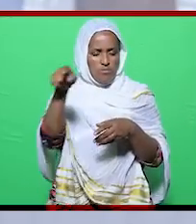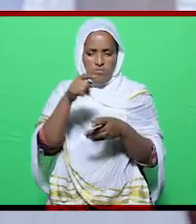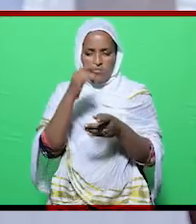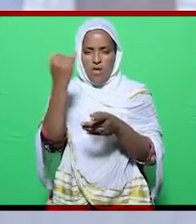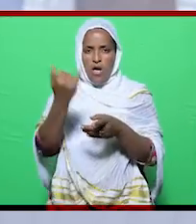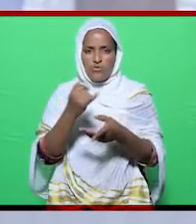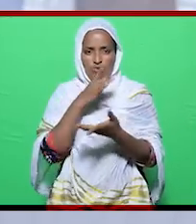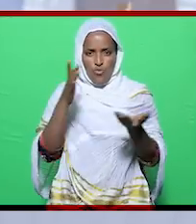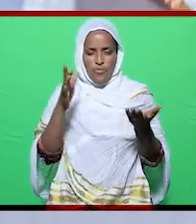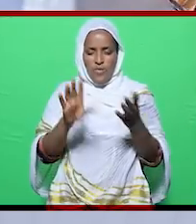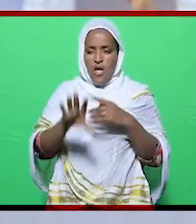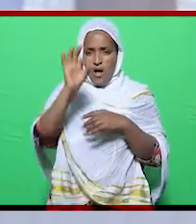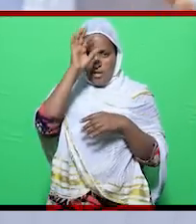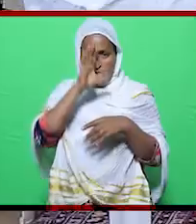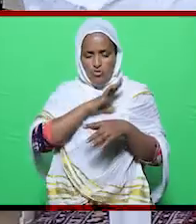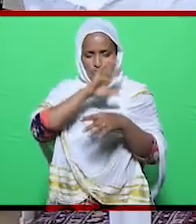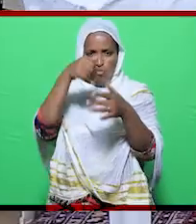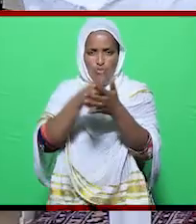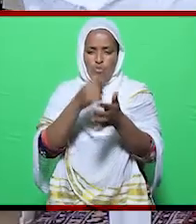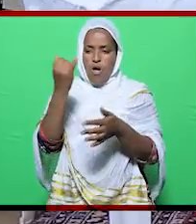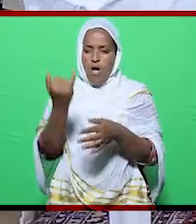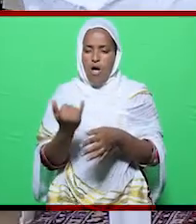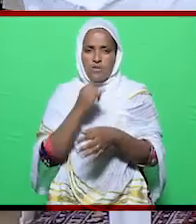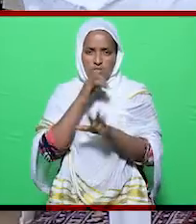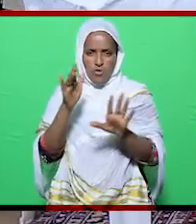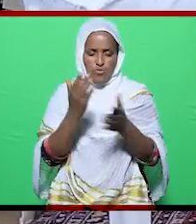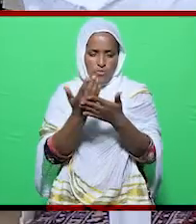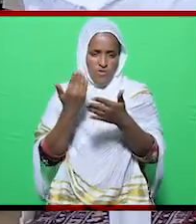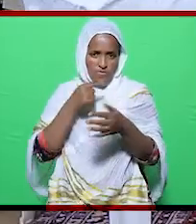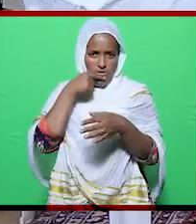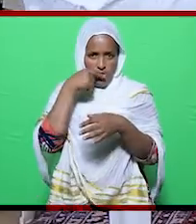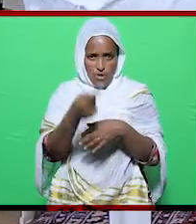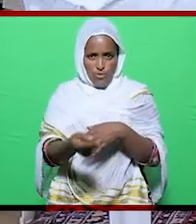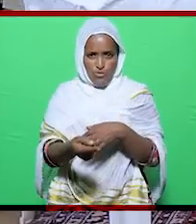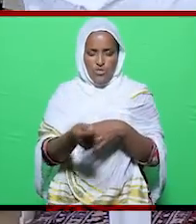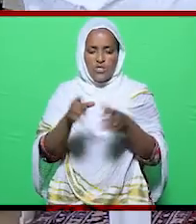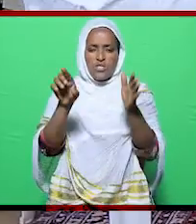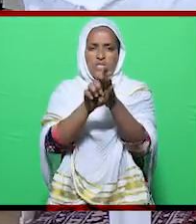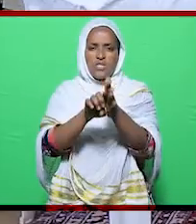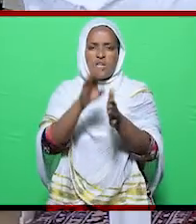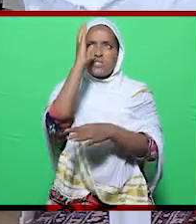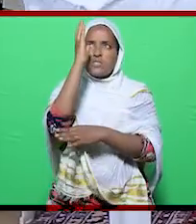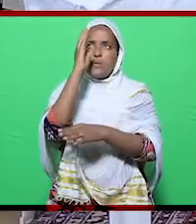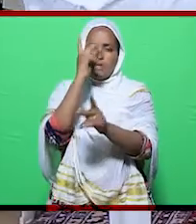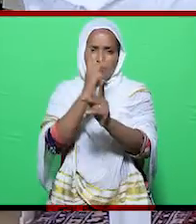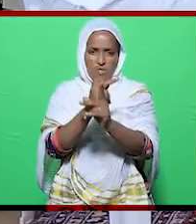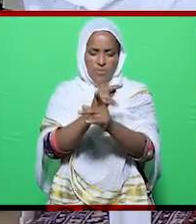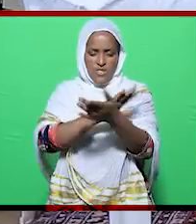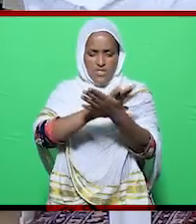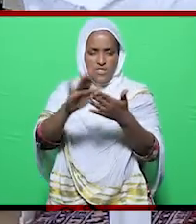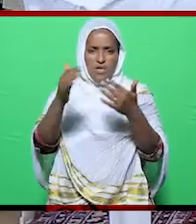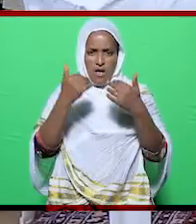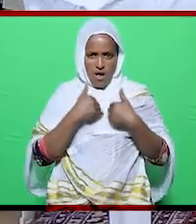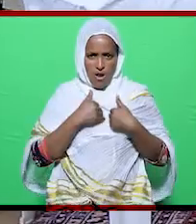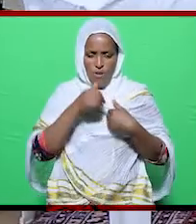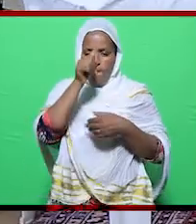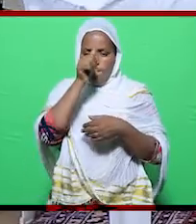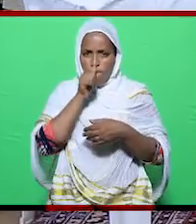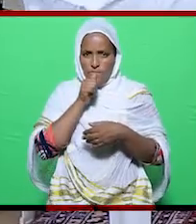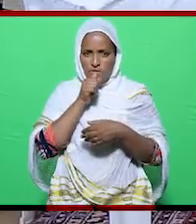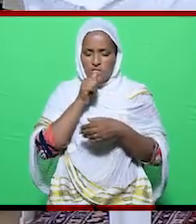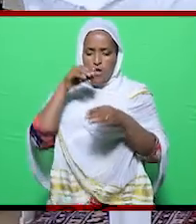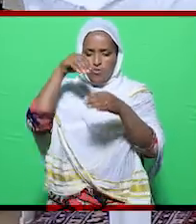በሚያልፍ በሚያገድም አይሳሉ። ያገኘ ሰው ሁሉ አይስላቸውም። ቅድም እንዳልኩት ሕገ እግዚአብሔርን የሚጠብቅ ንጽህና